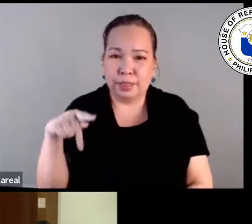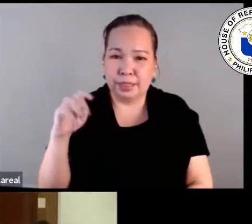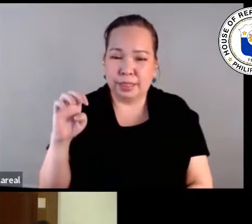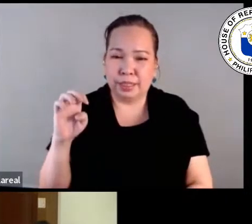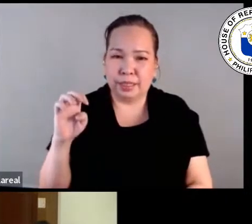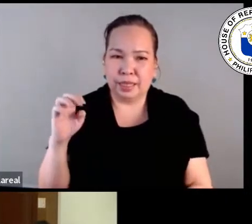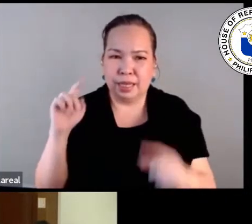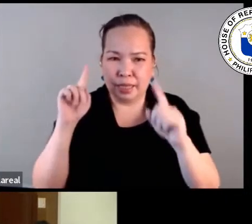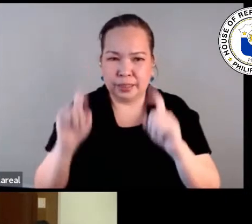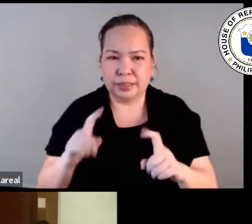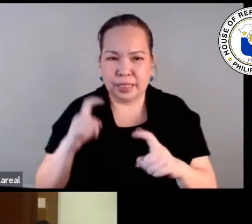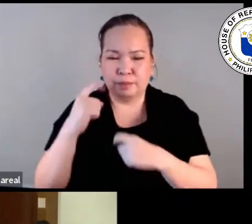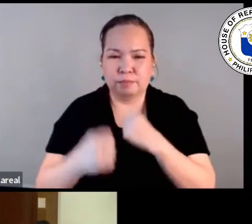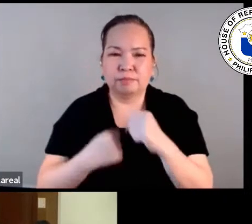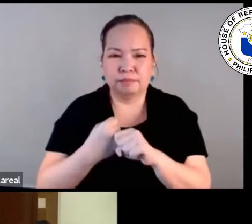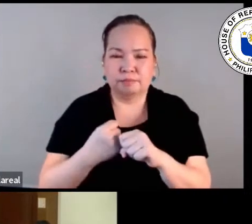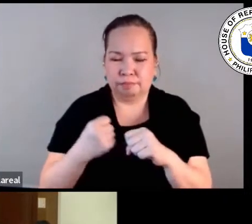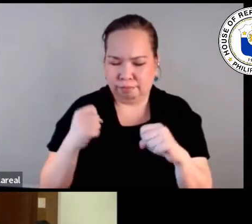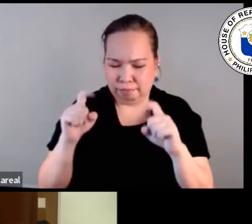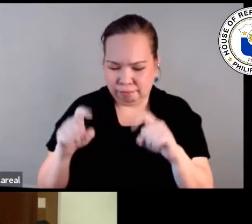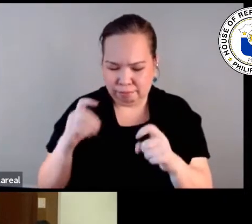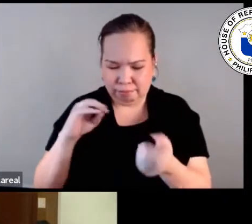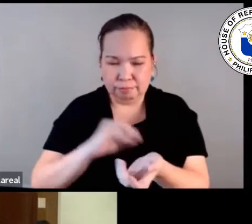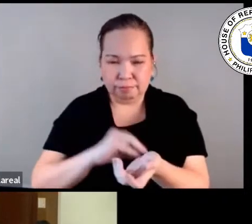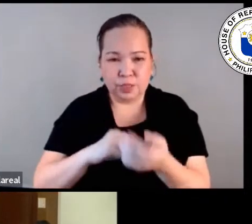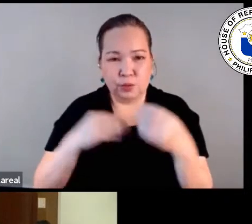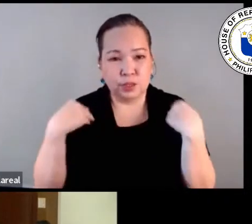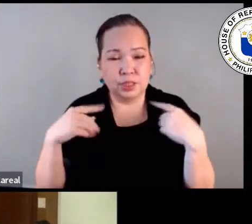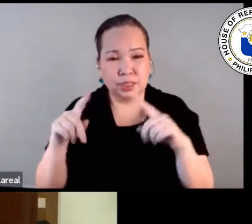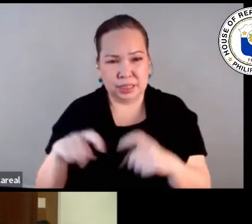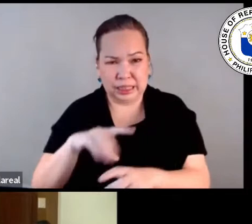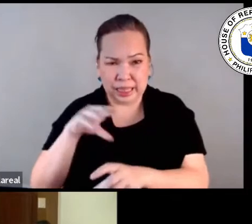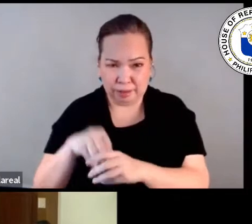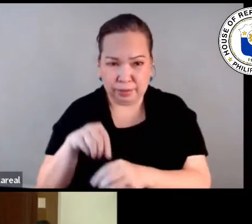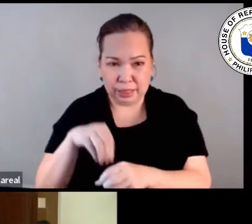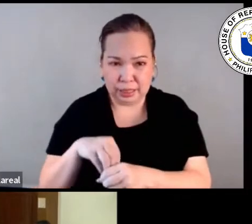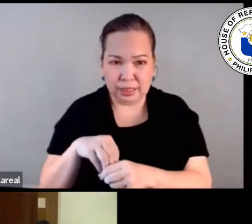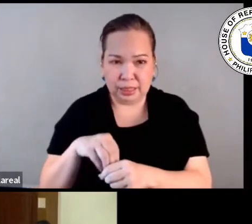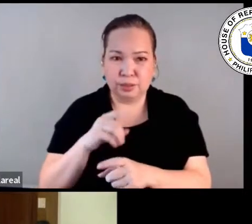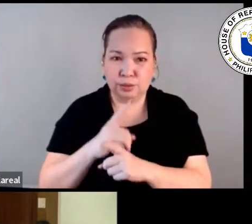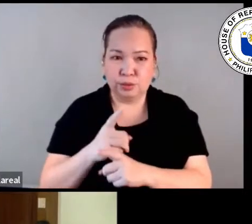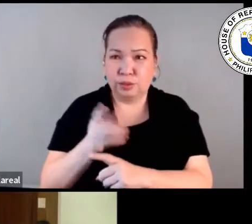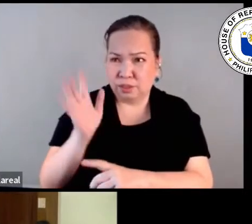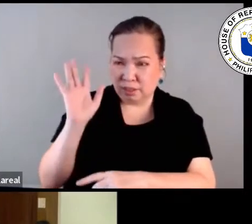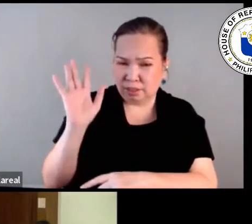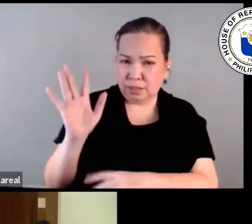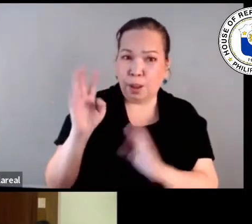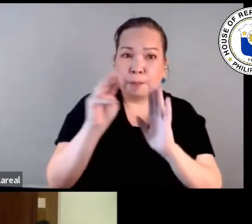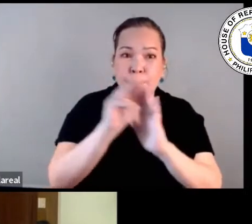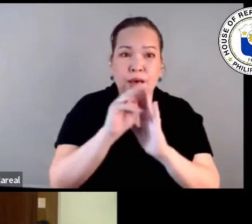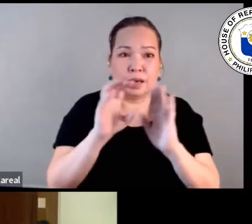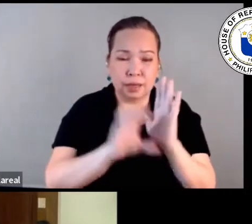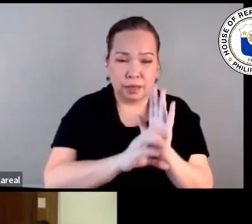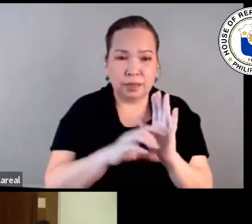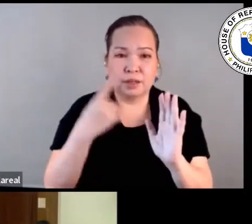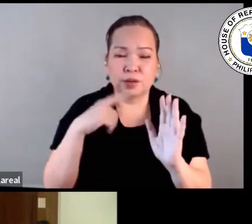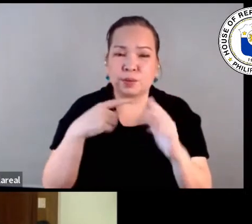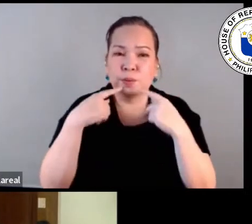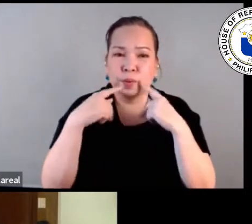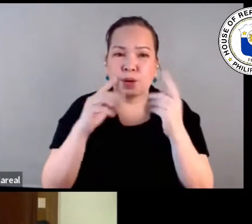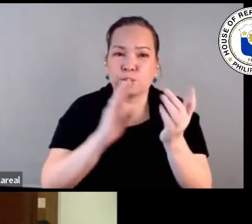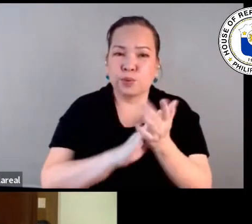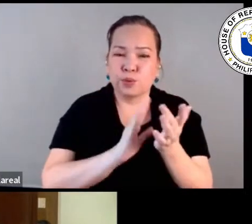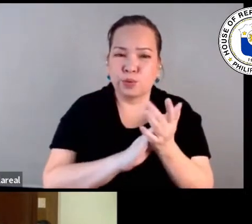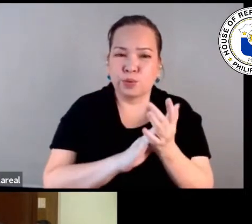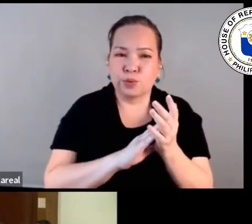yung medical, no, and physical examination po, no, na tinatakda po ng ating Magna Carta, no, for public school teachers. So